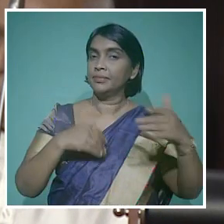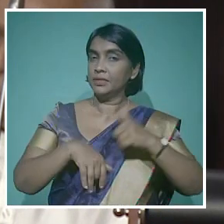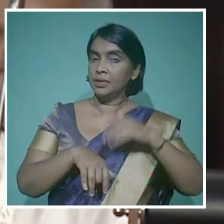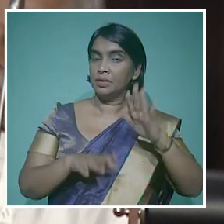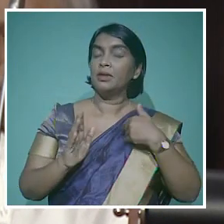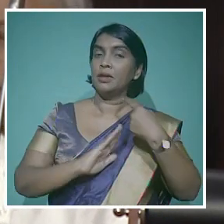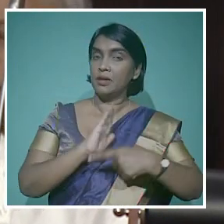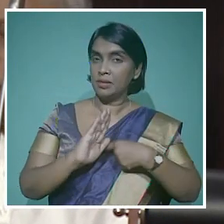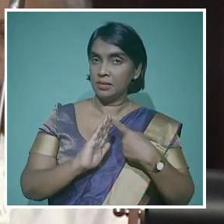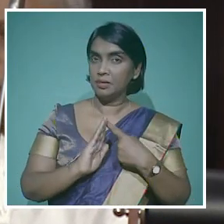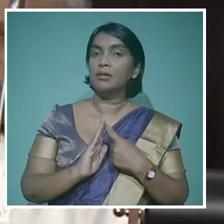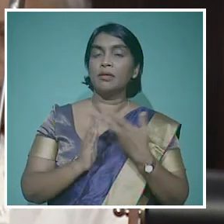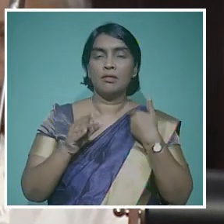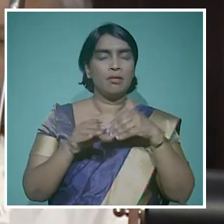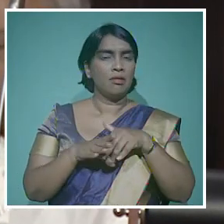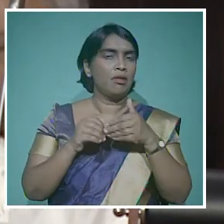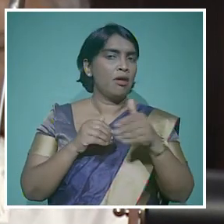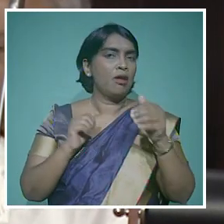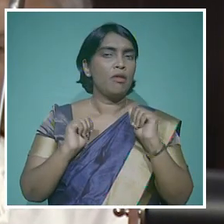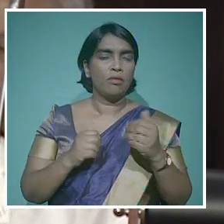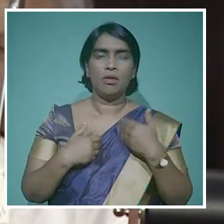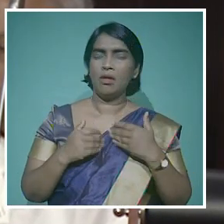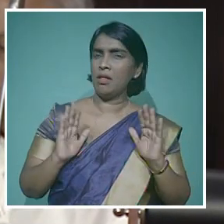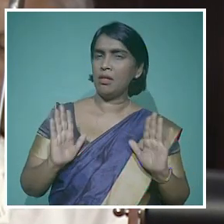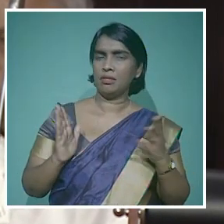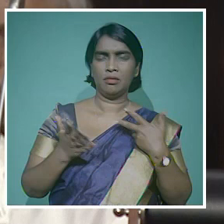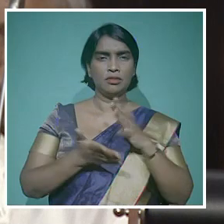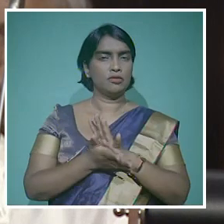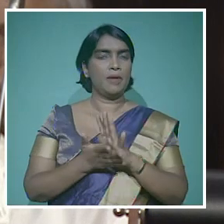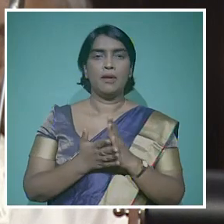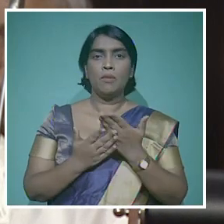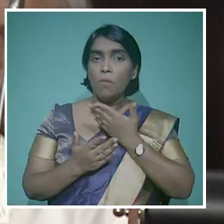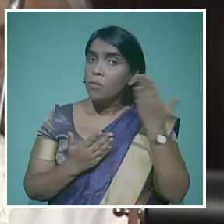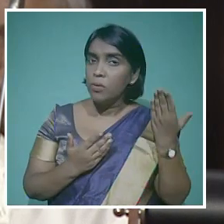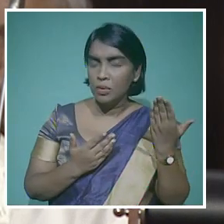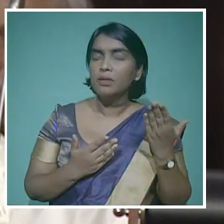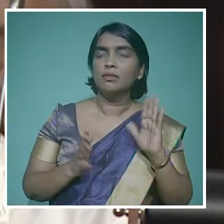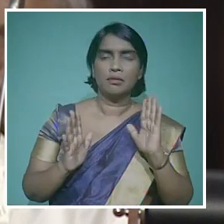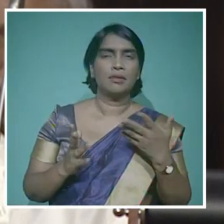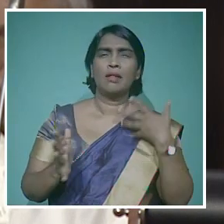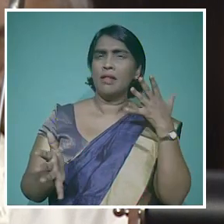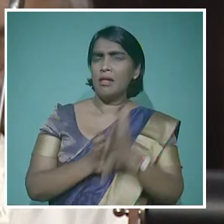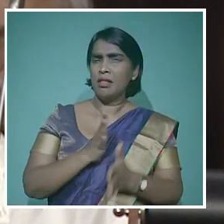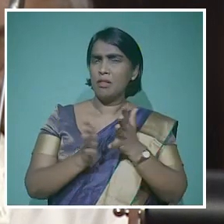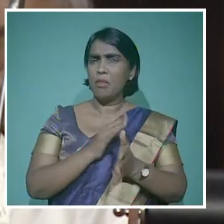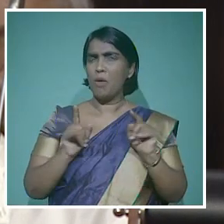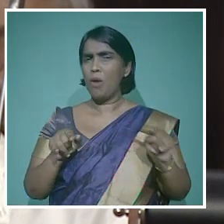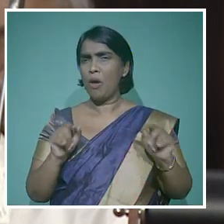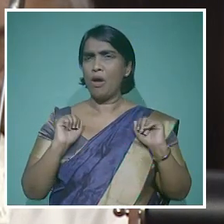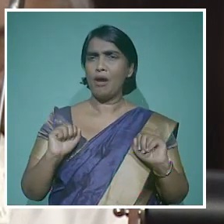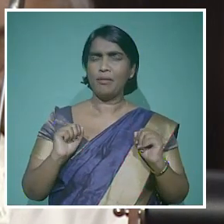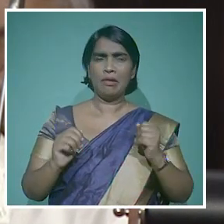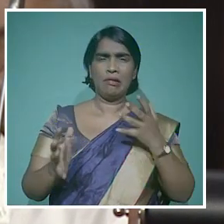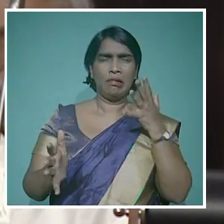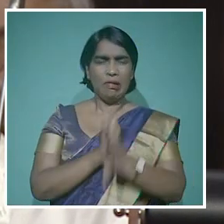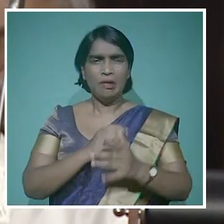අපේ රට පත්ව ඇති තත්ත්වය ගැන අපට සෑහීමකට පත්වෙන්න පුළුවන්ද? අපට වැරදුනේ කොතනද? අප වරදාගත්තේ